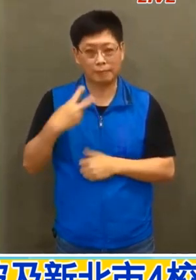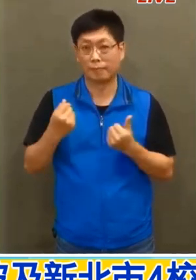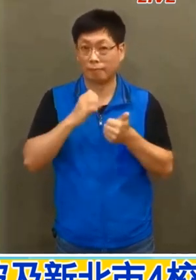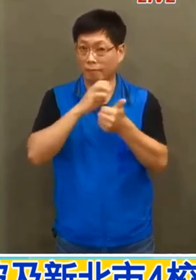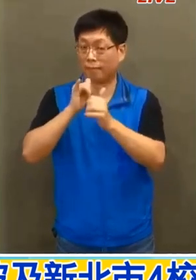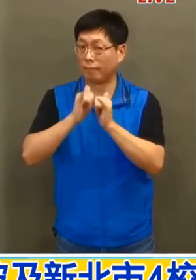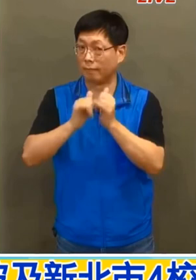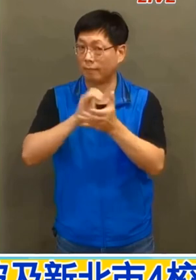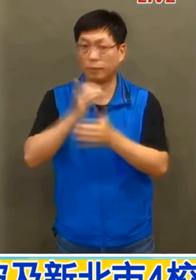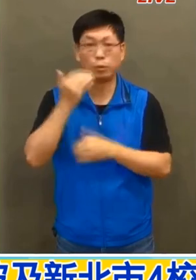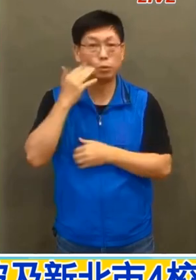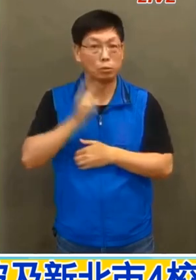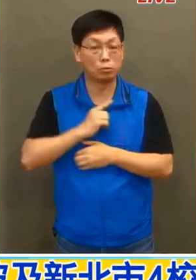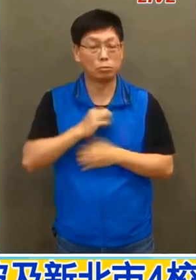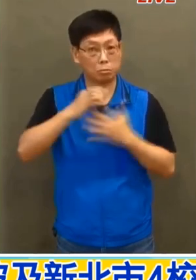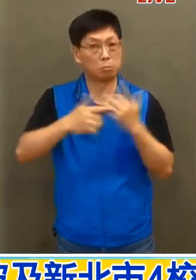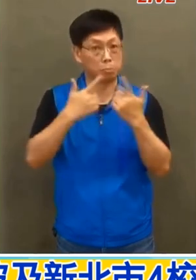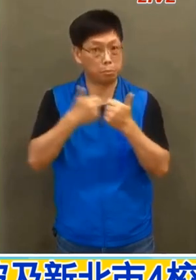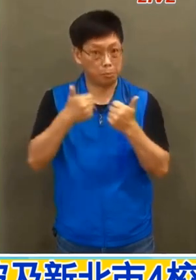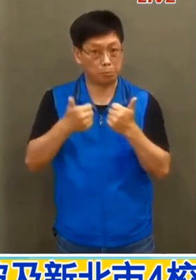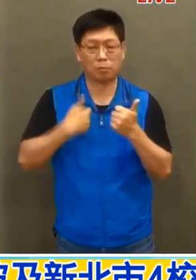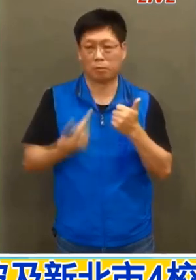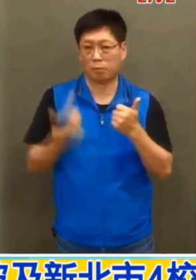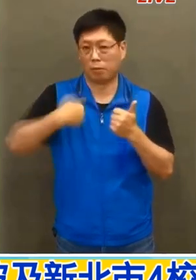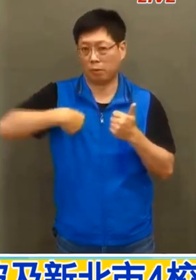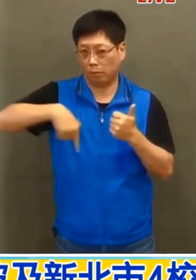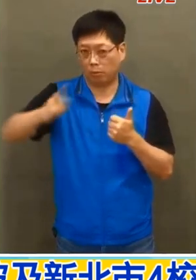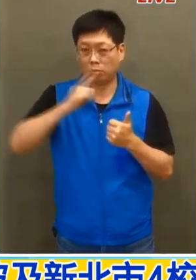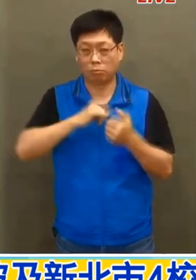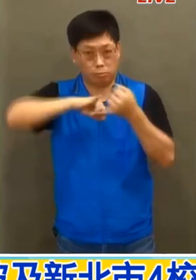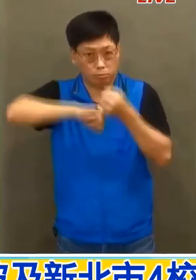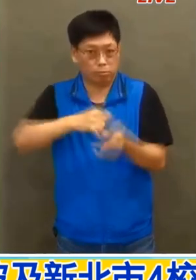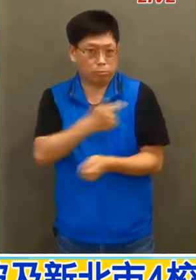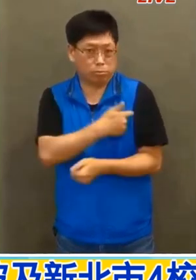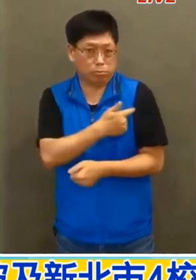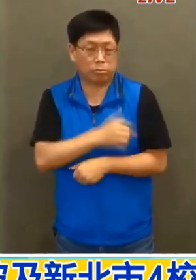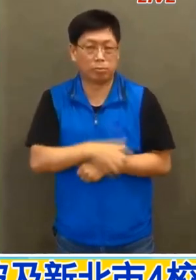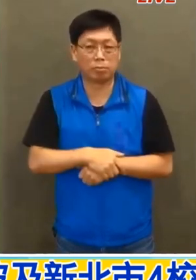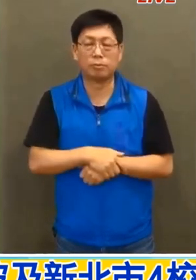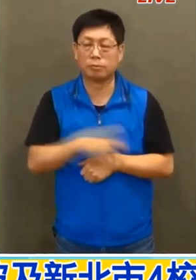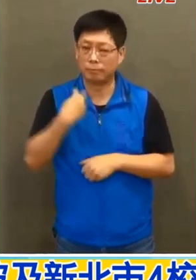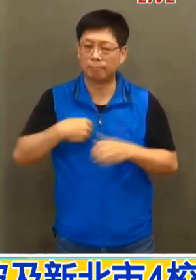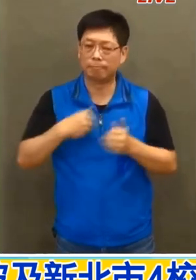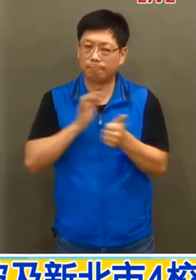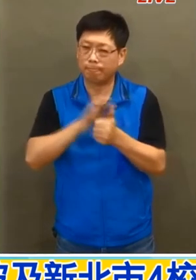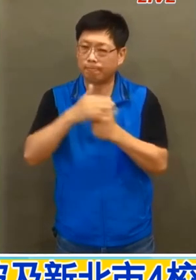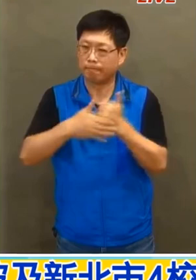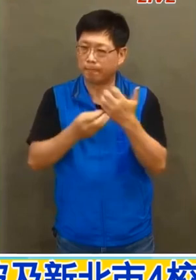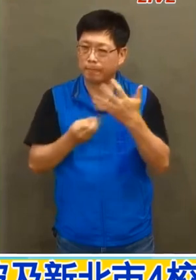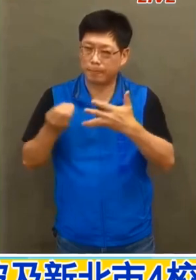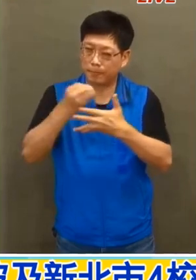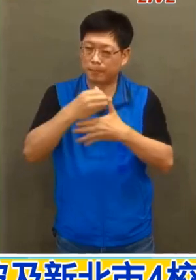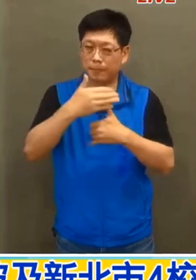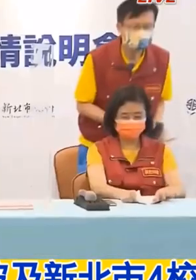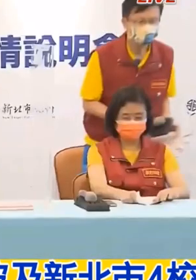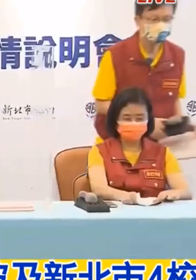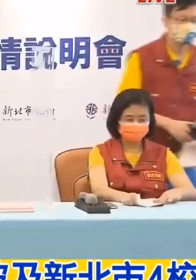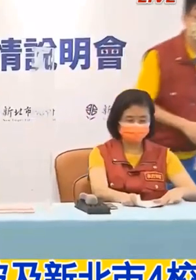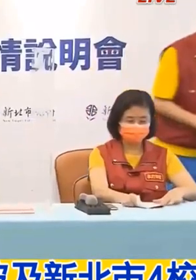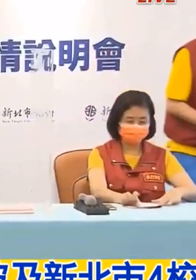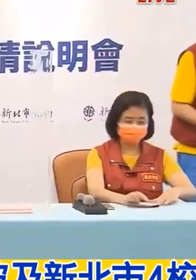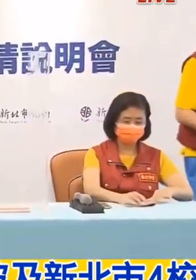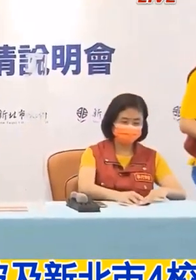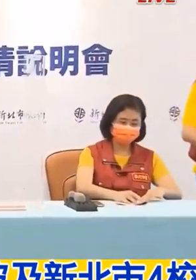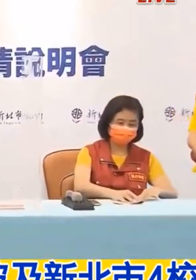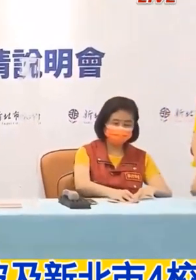醒市民朋友，若您符合 好新北市呢，针对降级的部分会不会有一些新的措施呢？新北市长侯友宜已经表示了会做一个滚动式的检